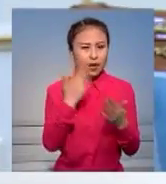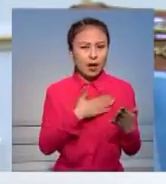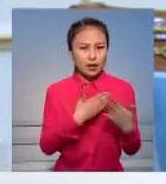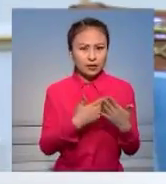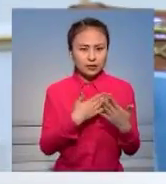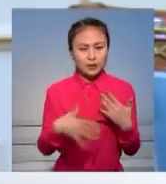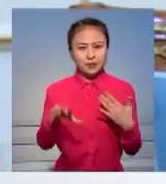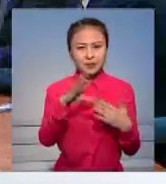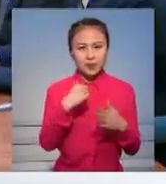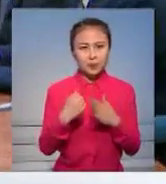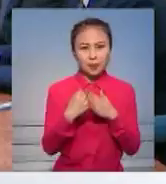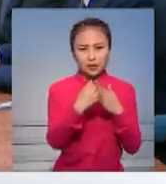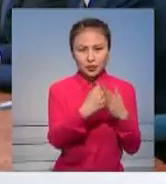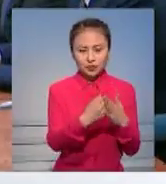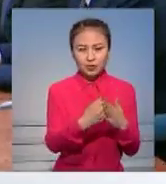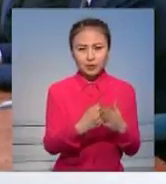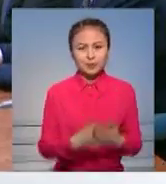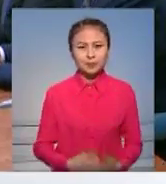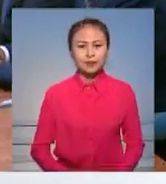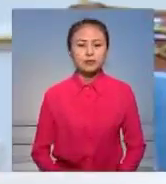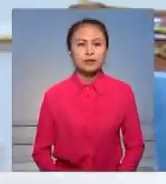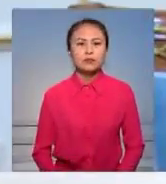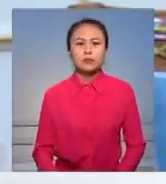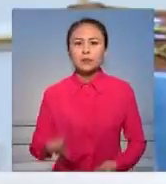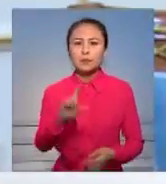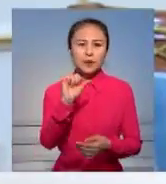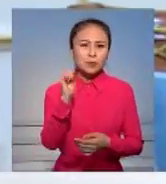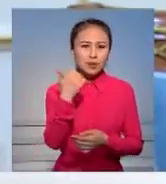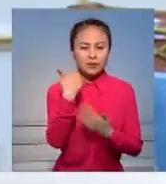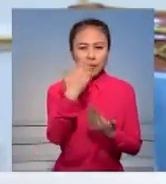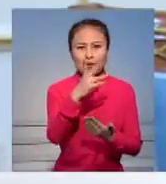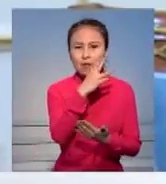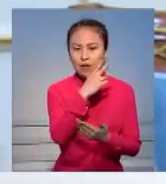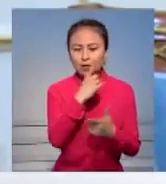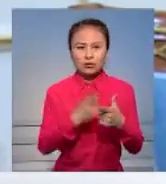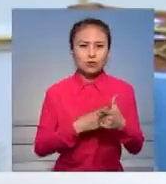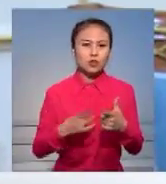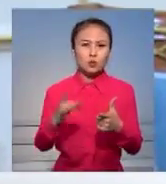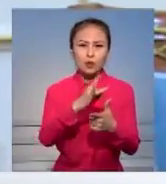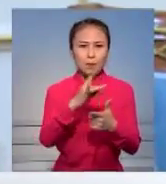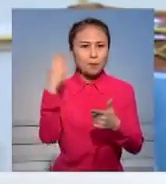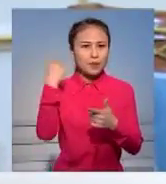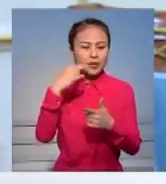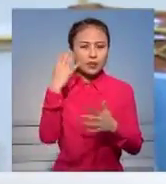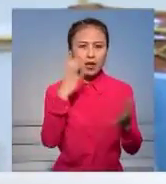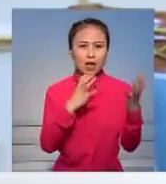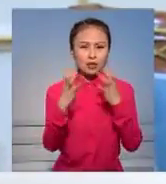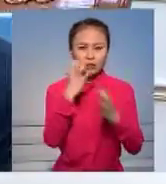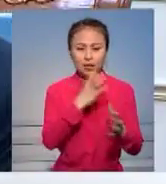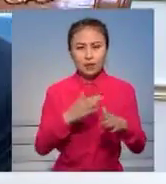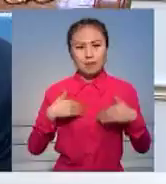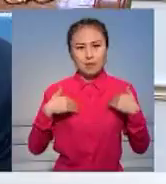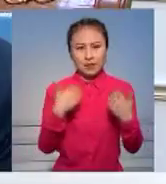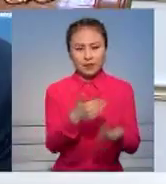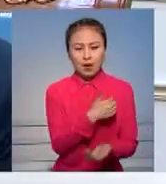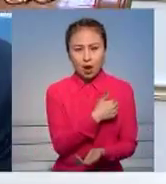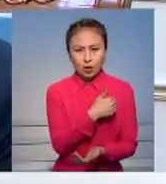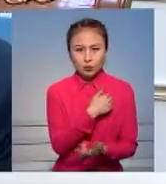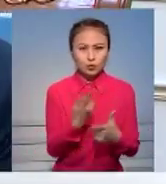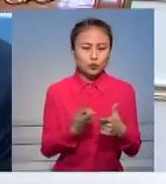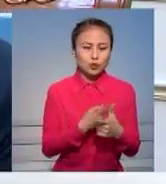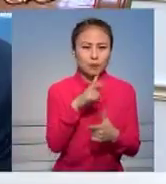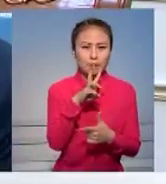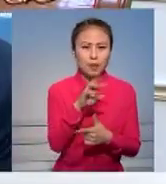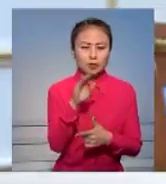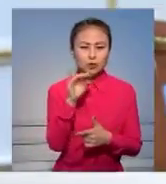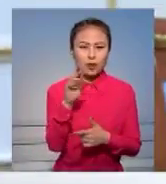Мы это поддерживаем. Алдымен сізге Корея Республикасы президентінің ыстық сәлемін жеткізгім келеді. Мун